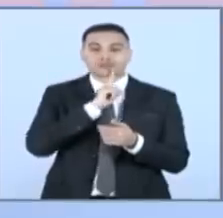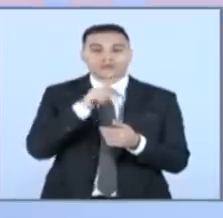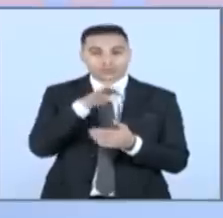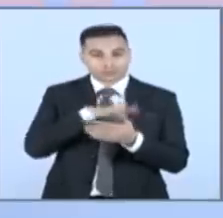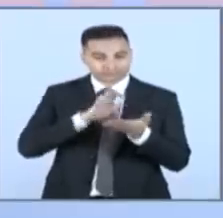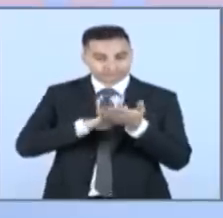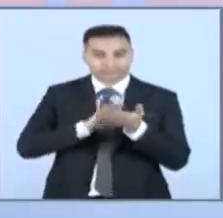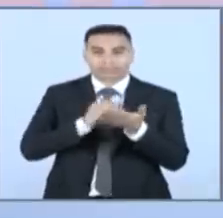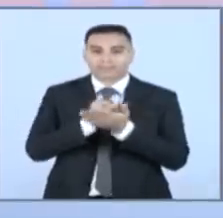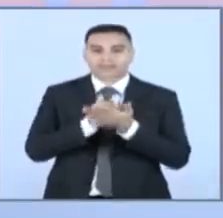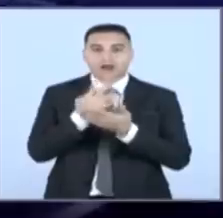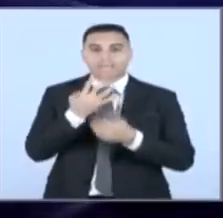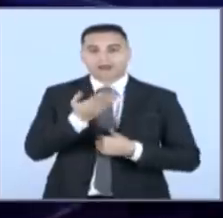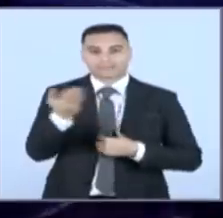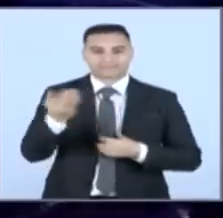الأربع مدارس.